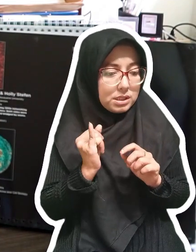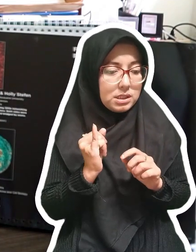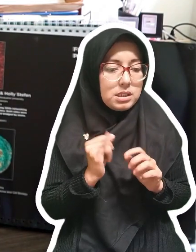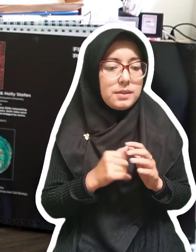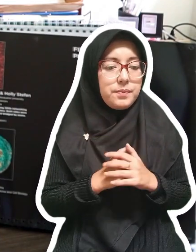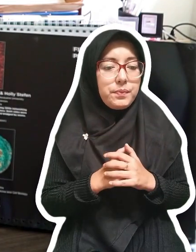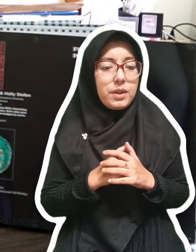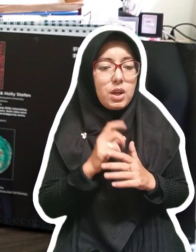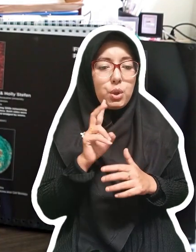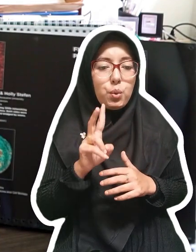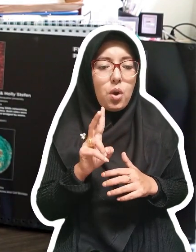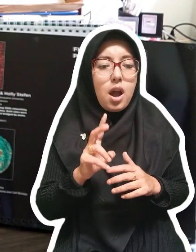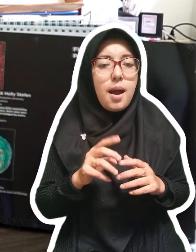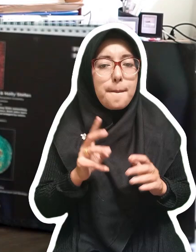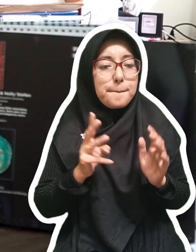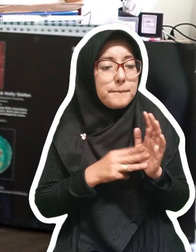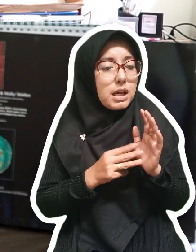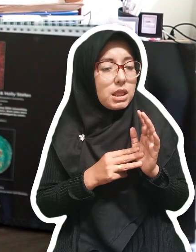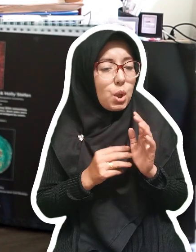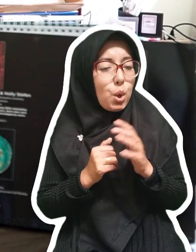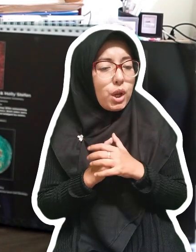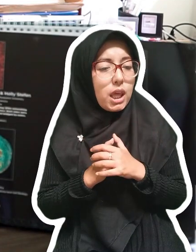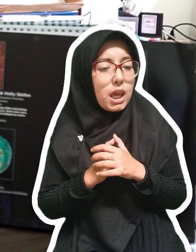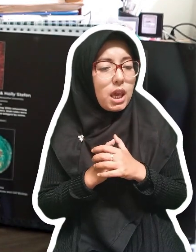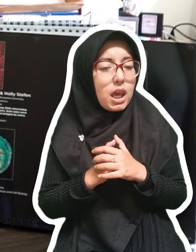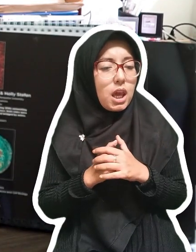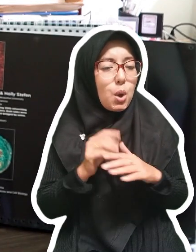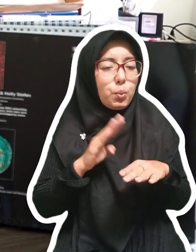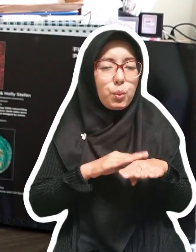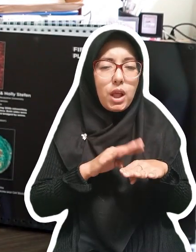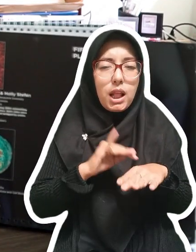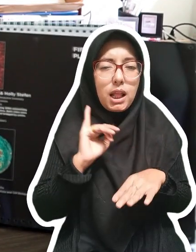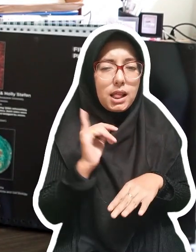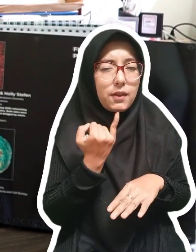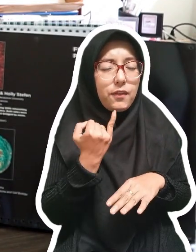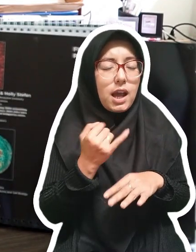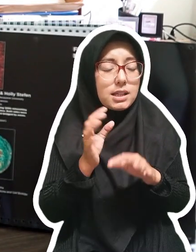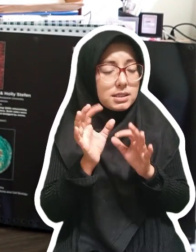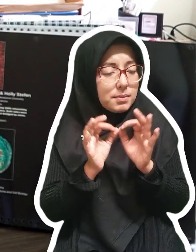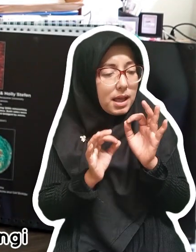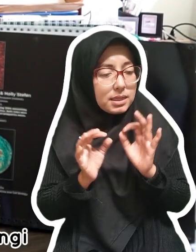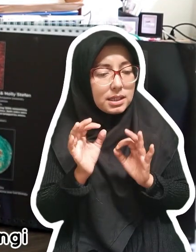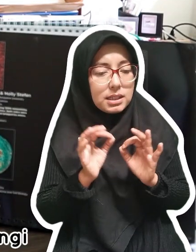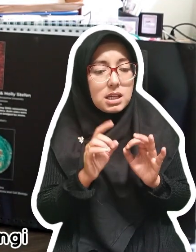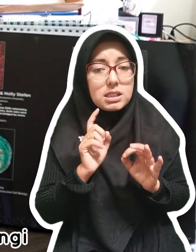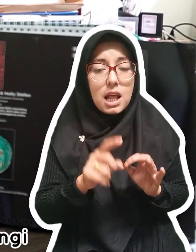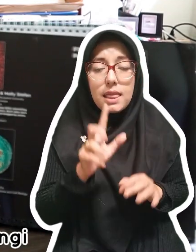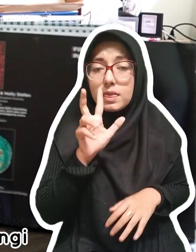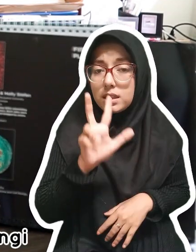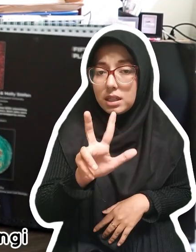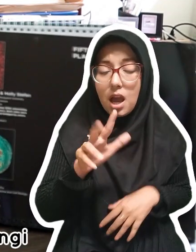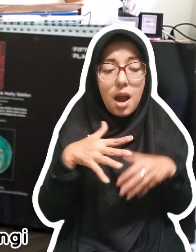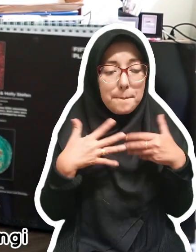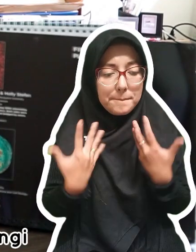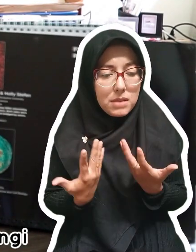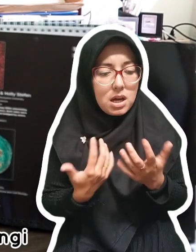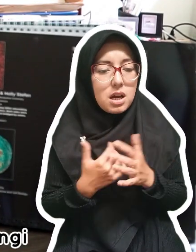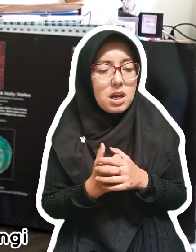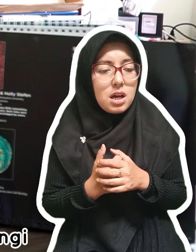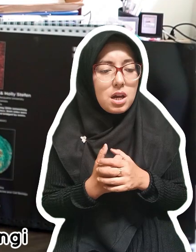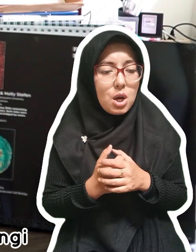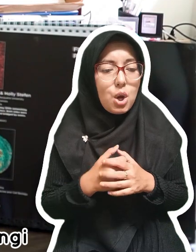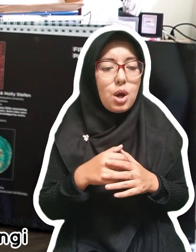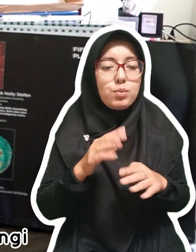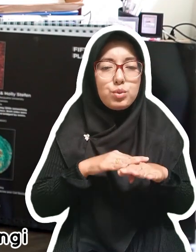serologi, kemudian yang kedua adalah metode kultur dan identifikasi bakteri, sedangkan yang ketiga adalah kultur